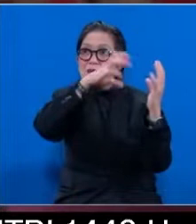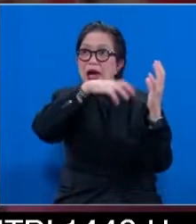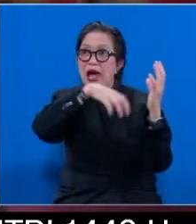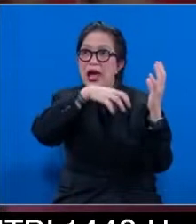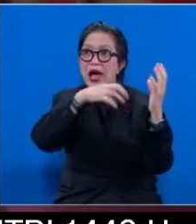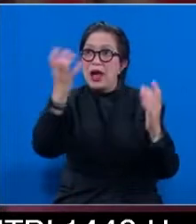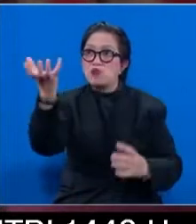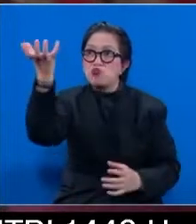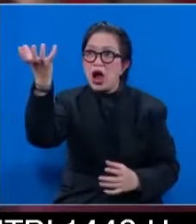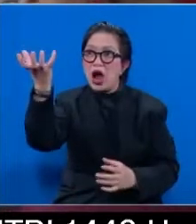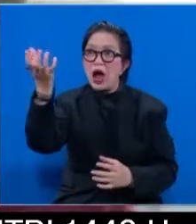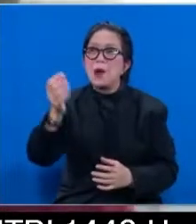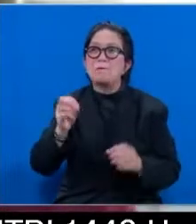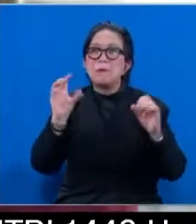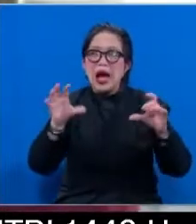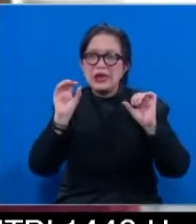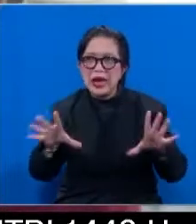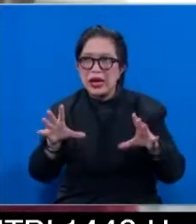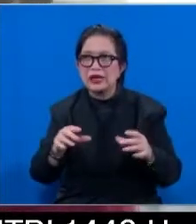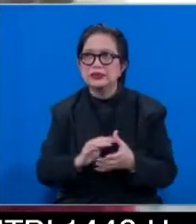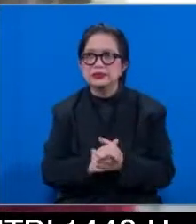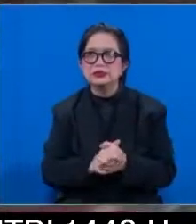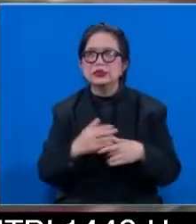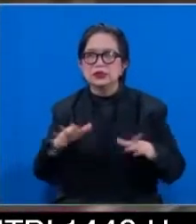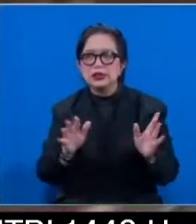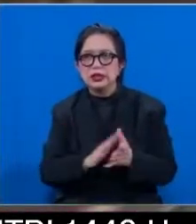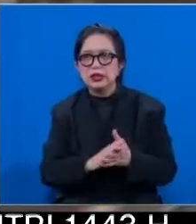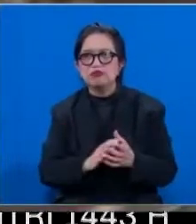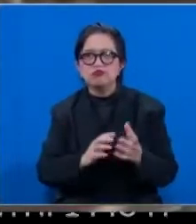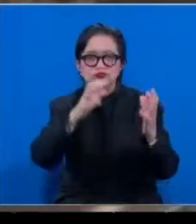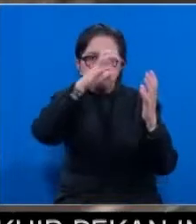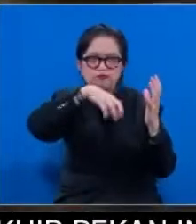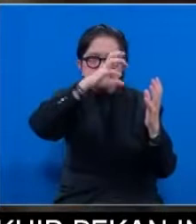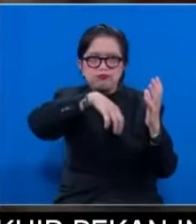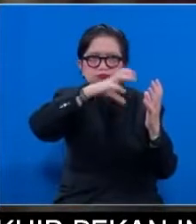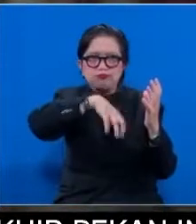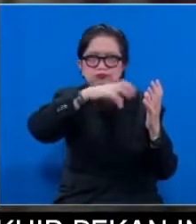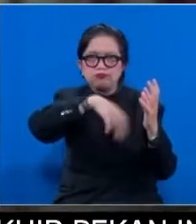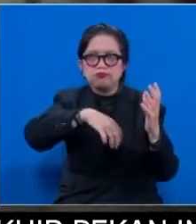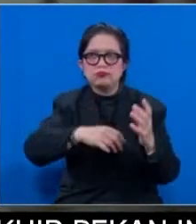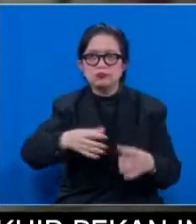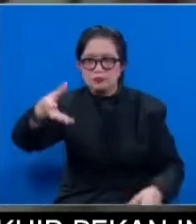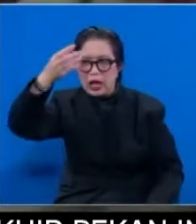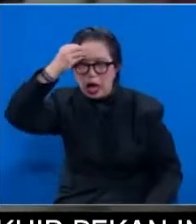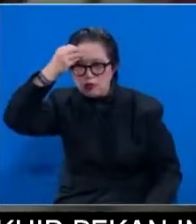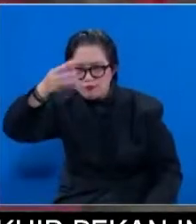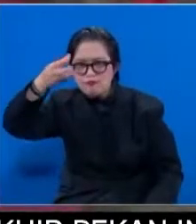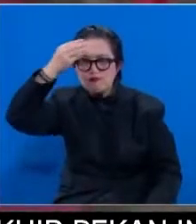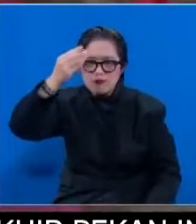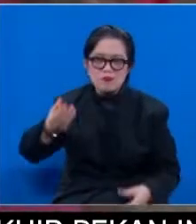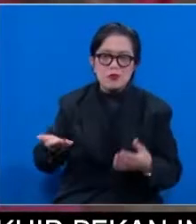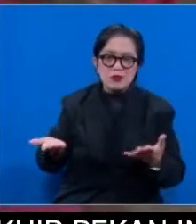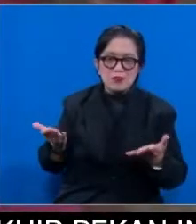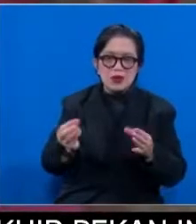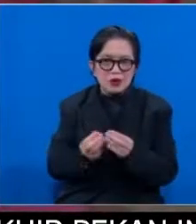kelapa. Seperti salah satu warga Desa Sebuai bernama Erliana, dirinya beruntung mendapat pengetahuan cara membuat minyak kelapa